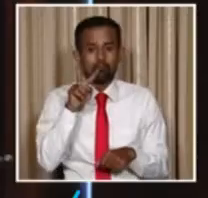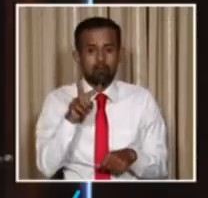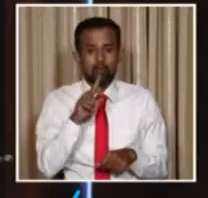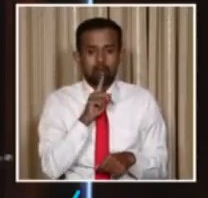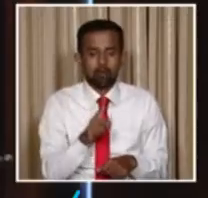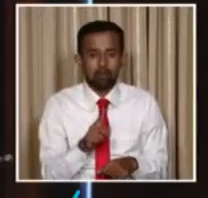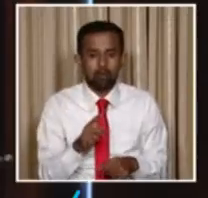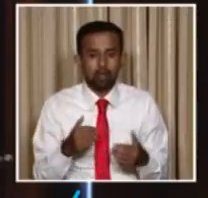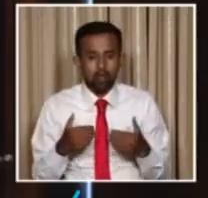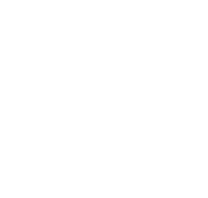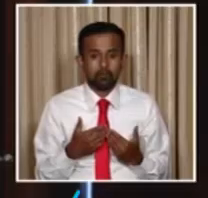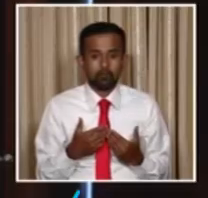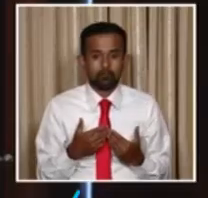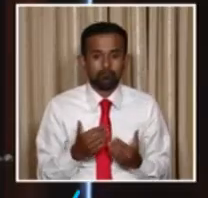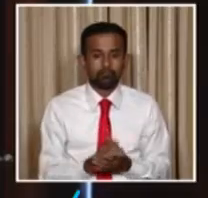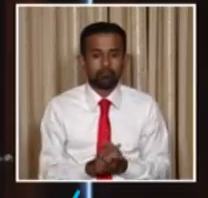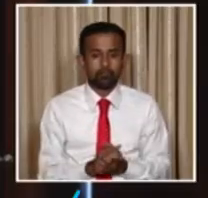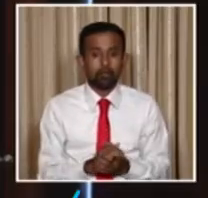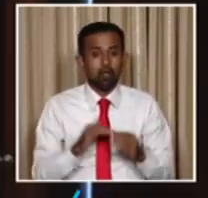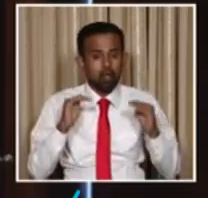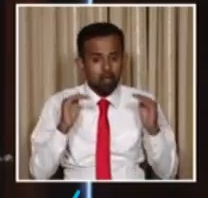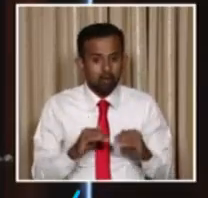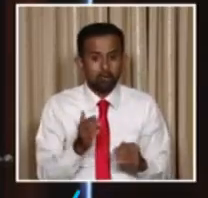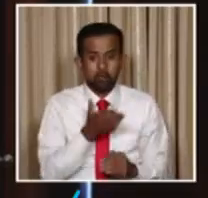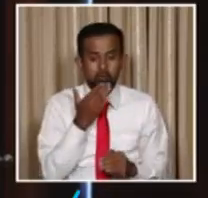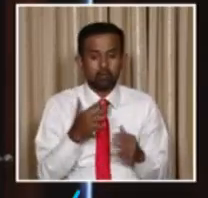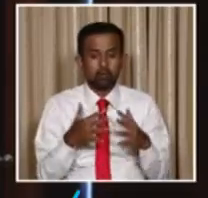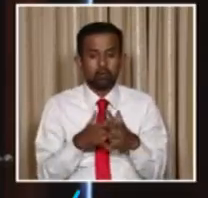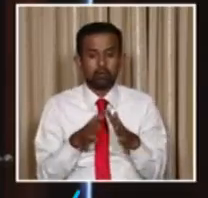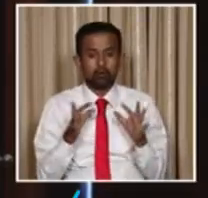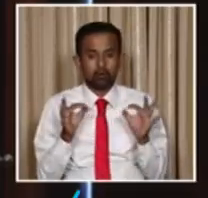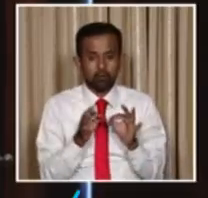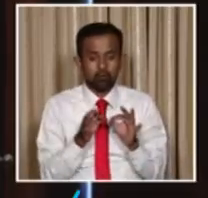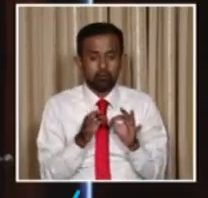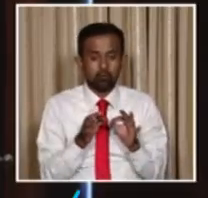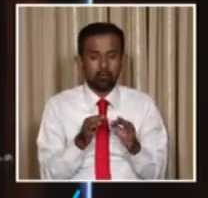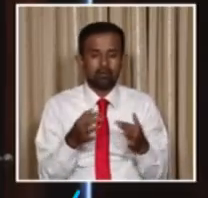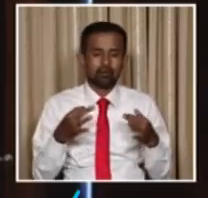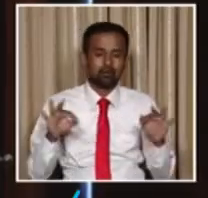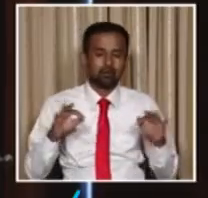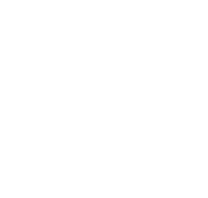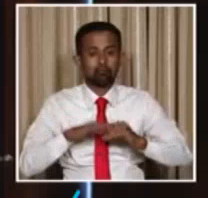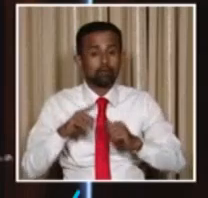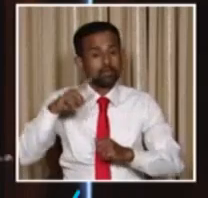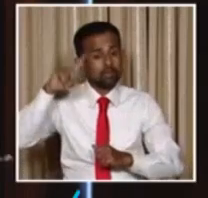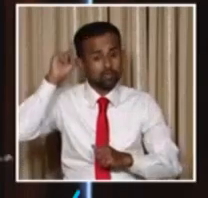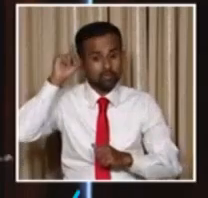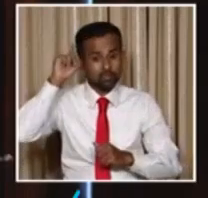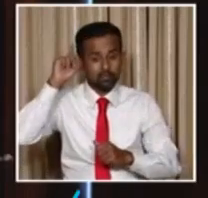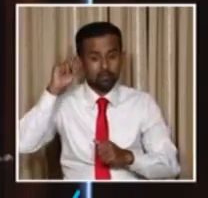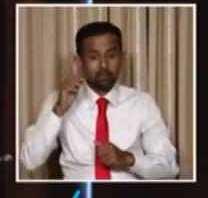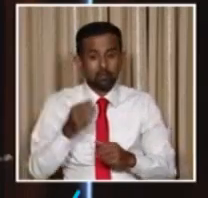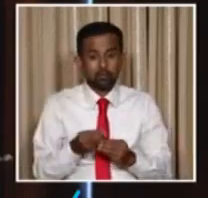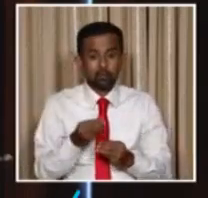කරනවා. අපිට ඒක බොහෝ තුරට අවම කරගන්න තිබුණා. මේ සමාජ මාධ්‍ය මේ තරම් නිදහසේ පාවිච්චි කරන්න එදා